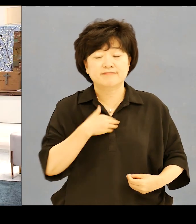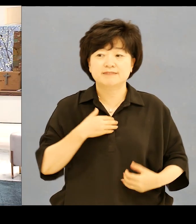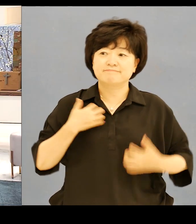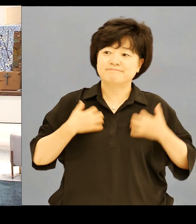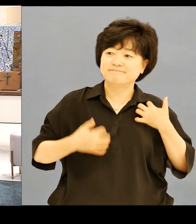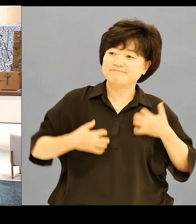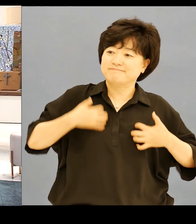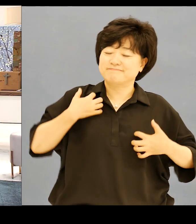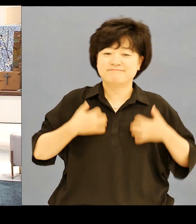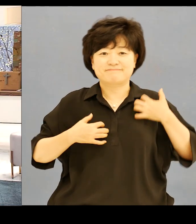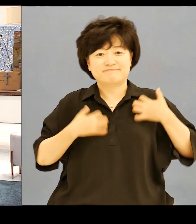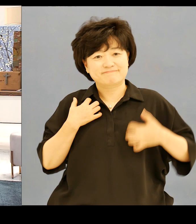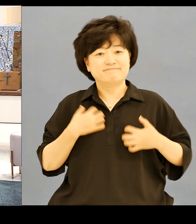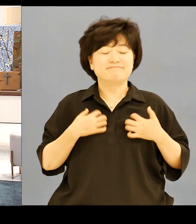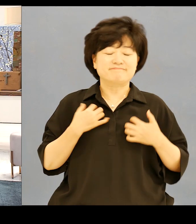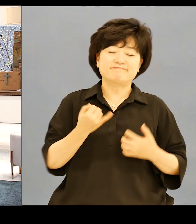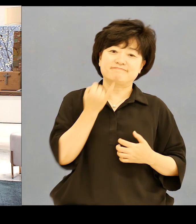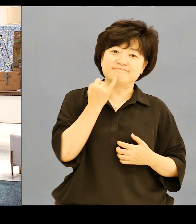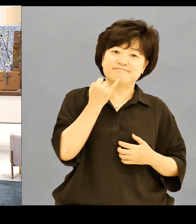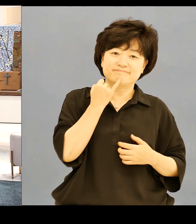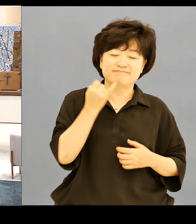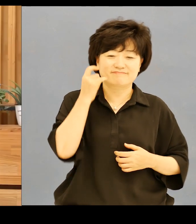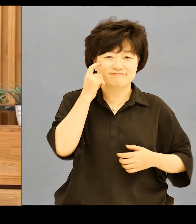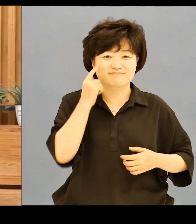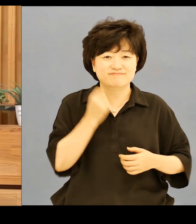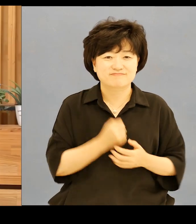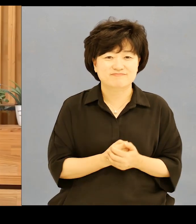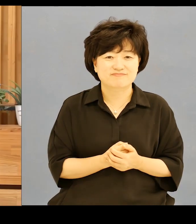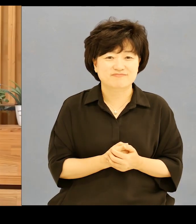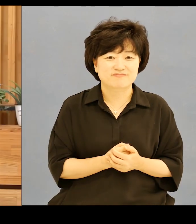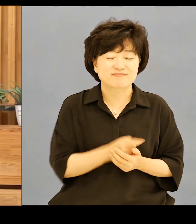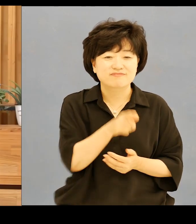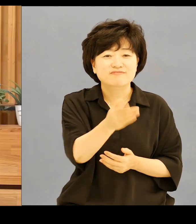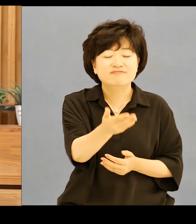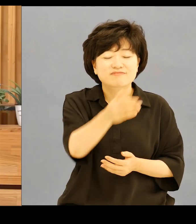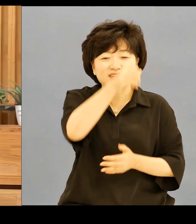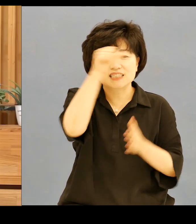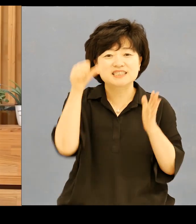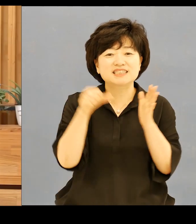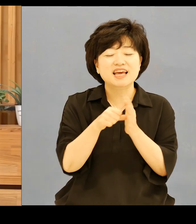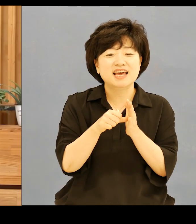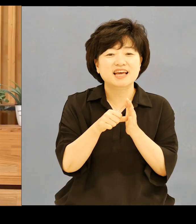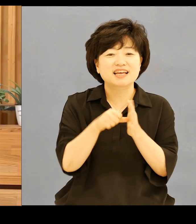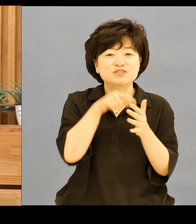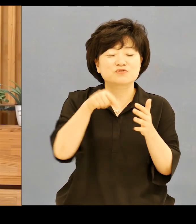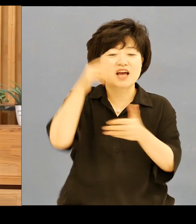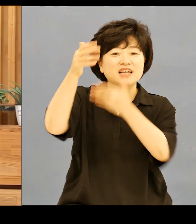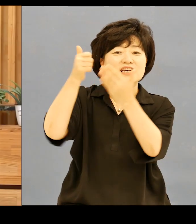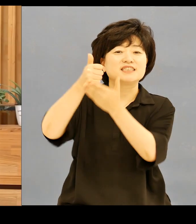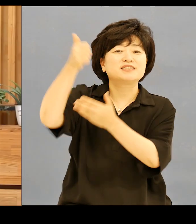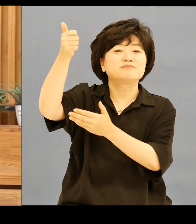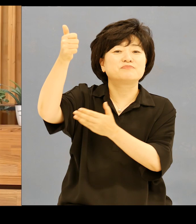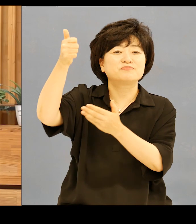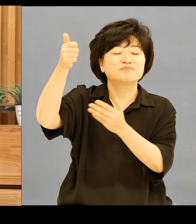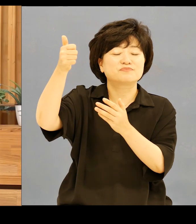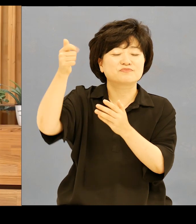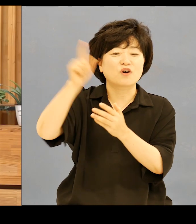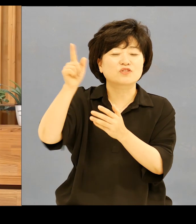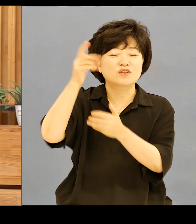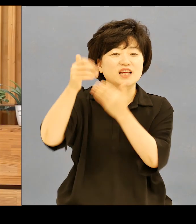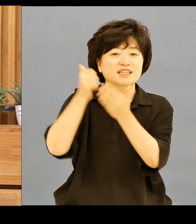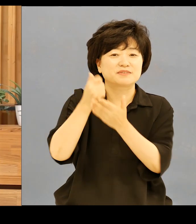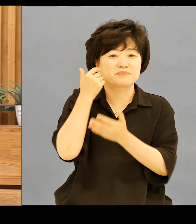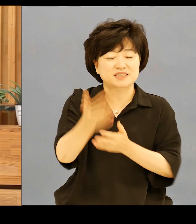예. 네. 우리 우리나라 상도님의 인생에 하나님은 또 어떤 존재인지 오늘 한번 이야기를 나눠볼까 해요. 네. 저희가